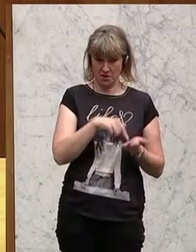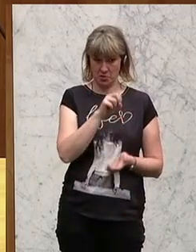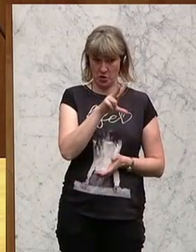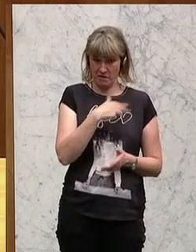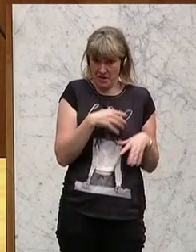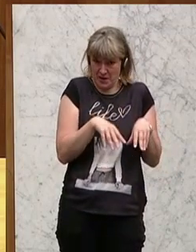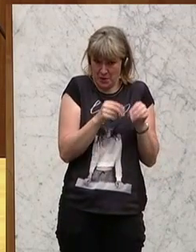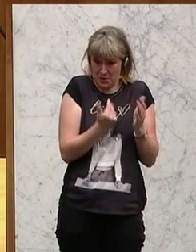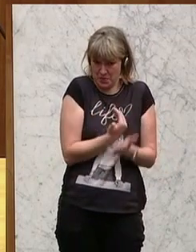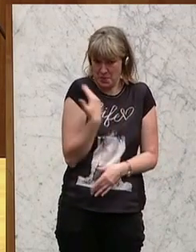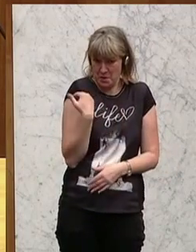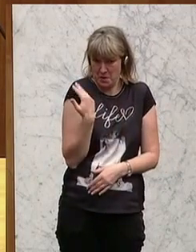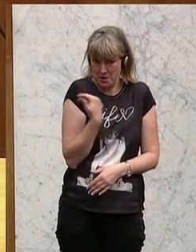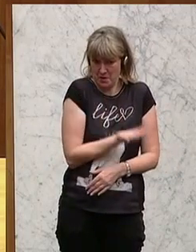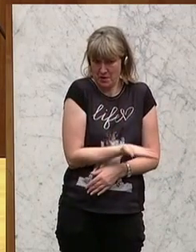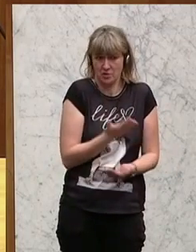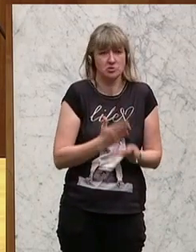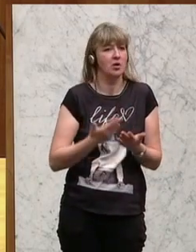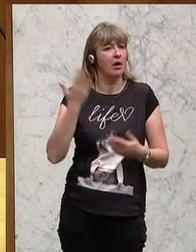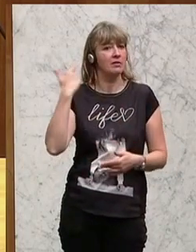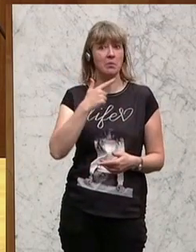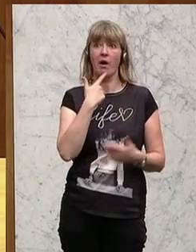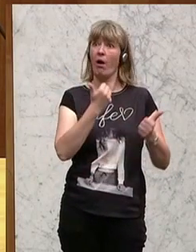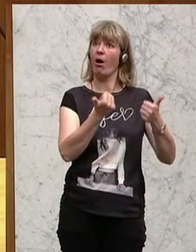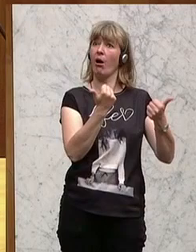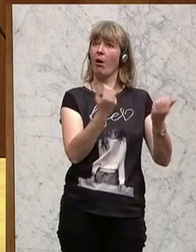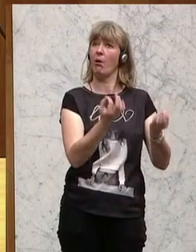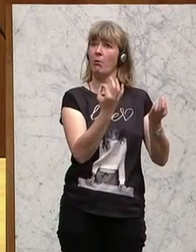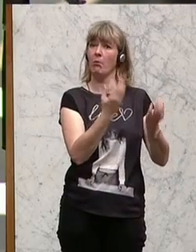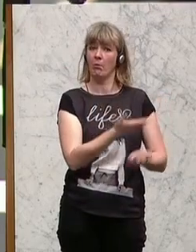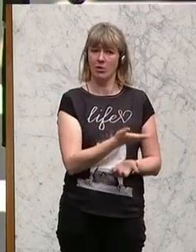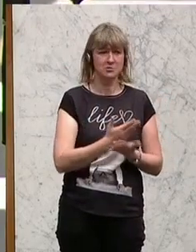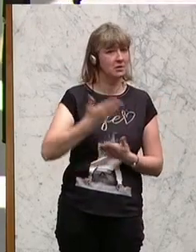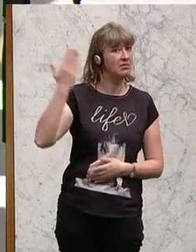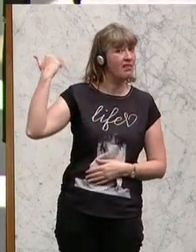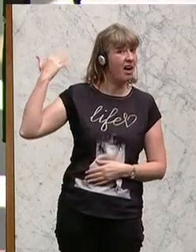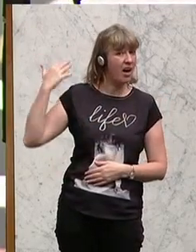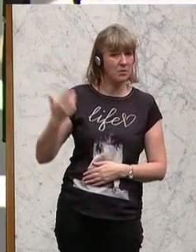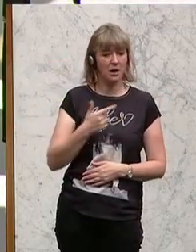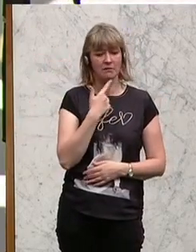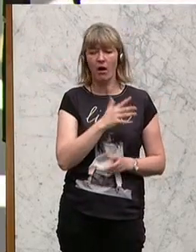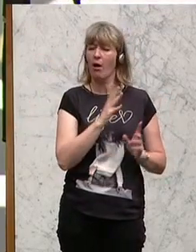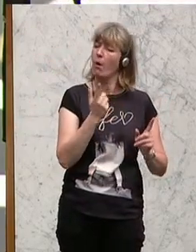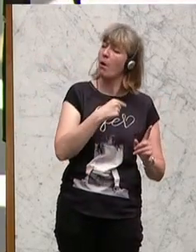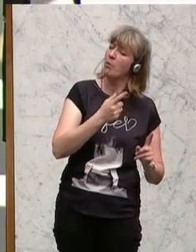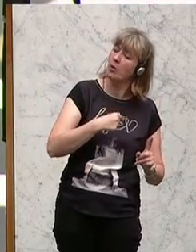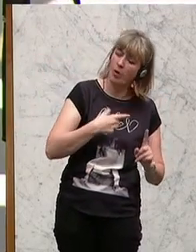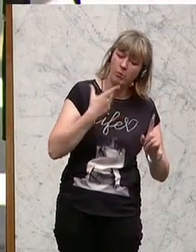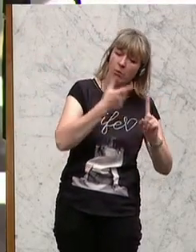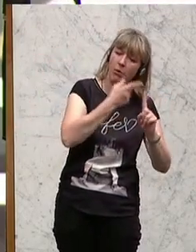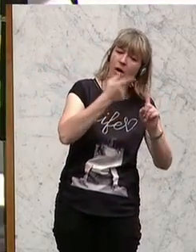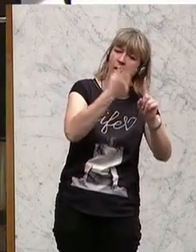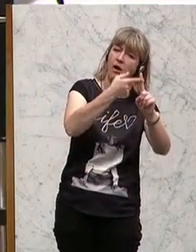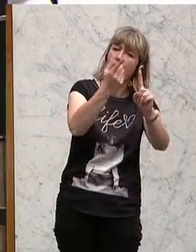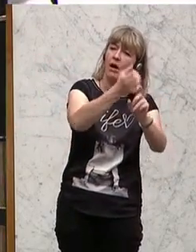neu gegründet wurde und damals schon als große Errungenschaft verkauft wurde. Schon damals sollte all das erreicht werden, was Sie